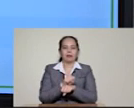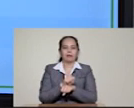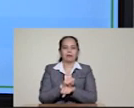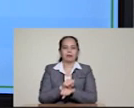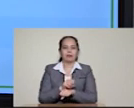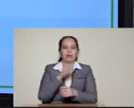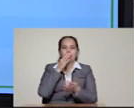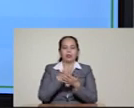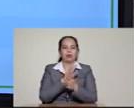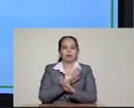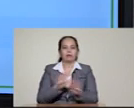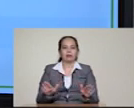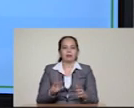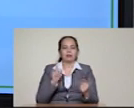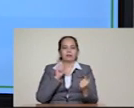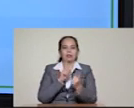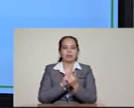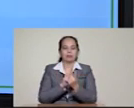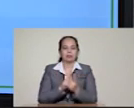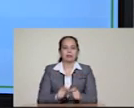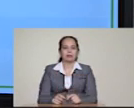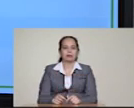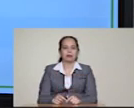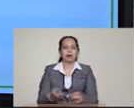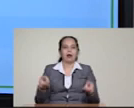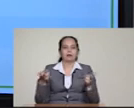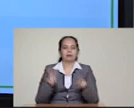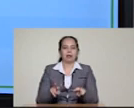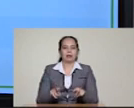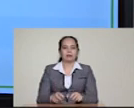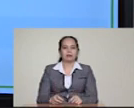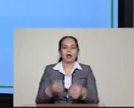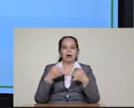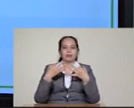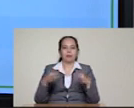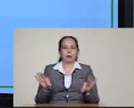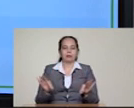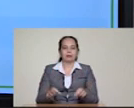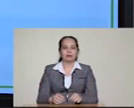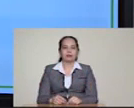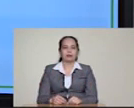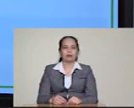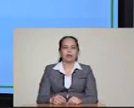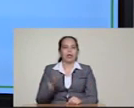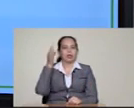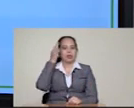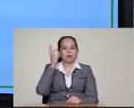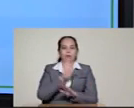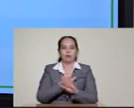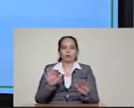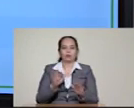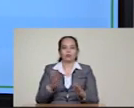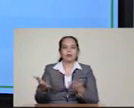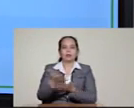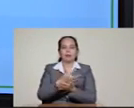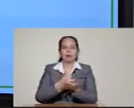Остановились, не ответил, встретимся, осталось, освободиться, не помнишь,